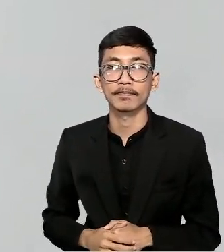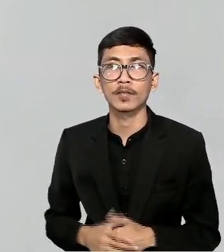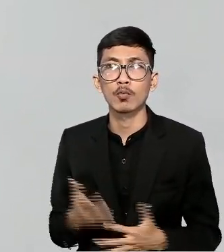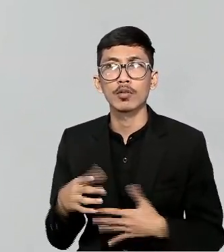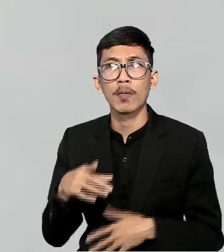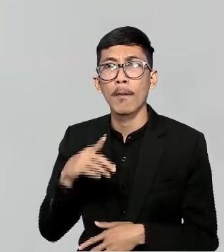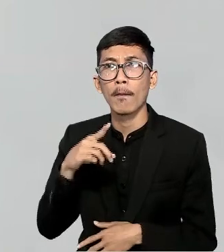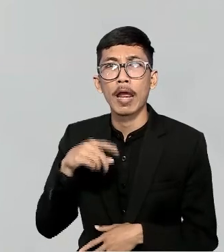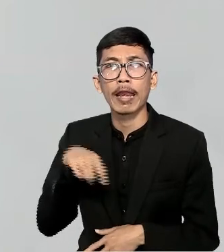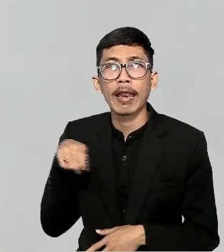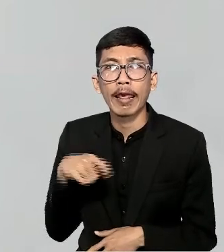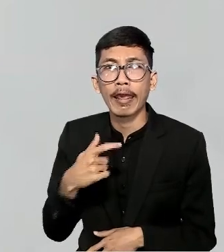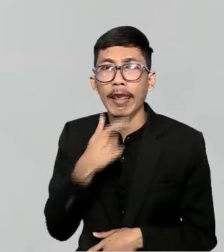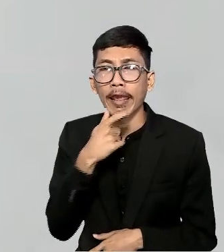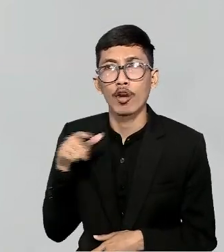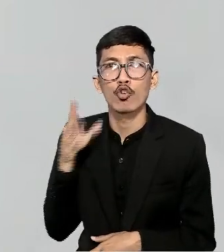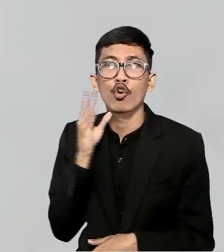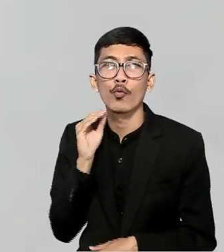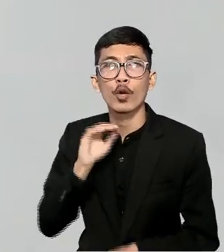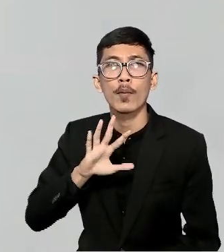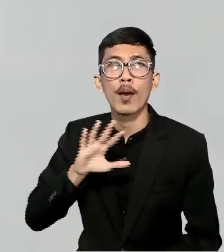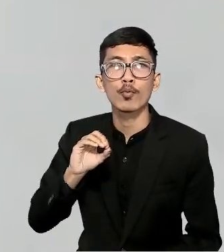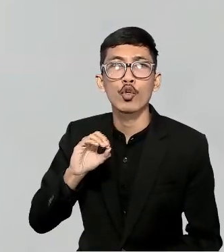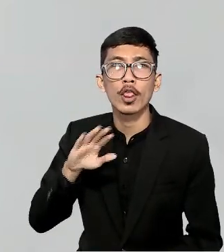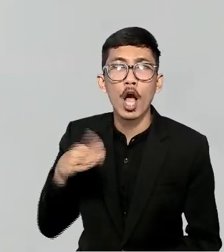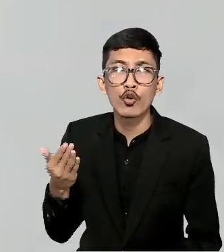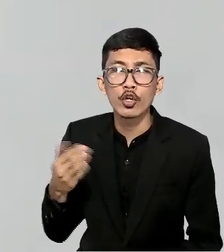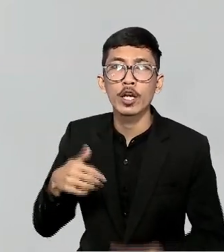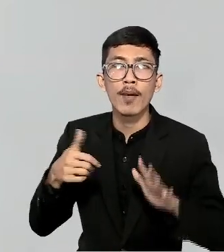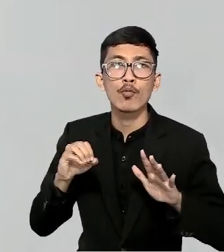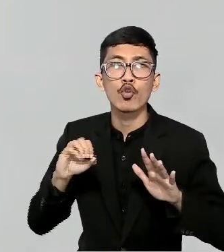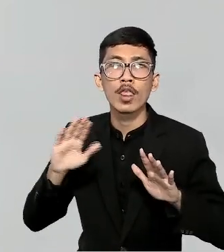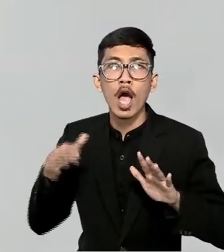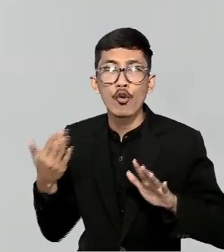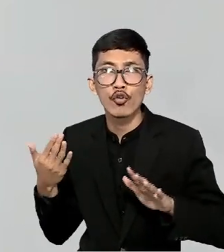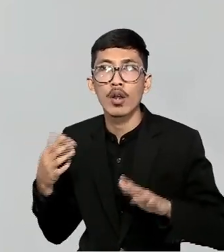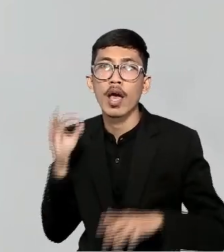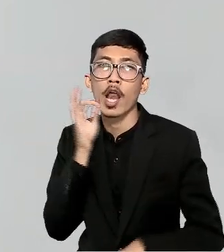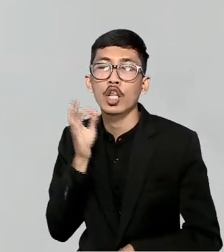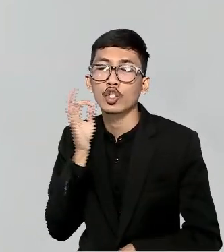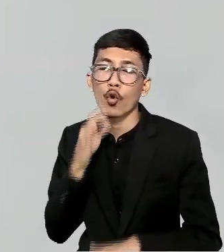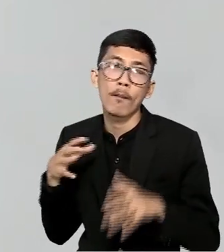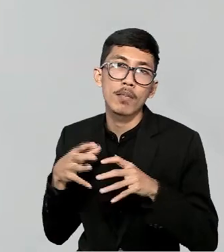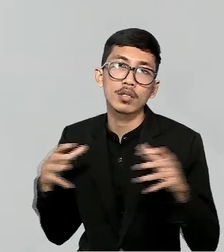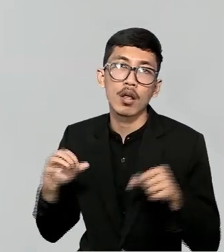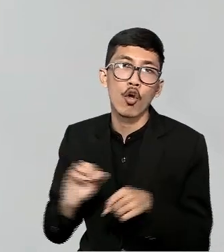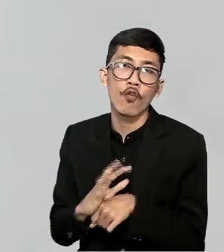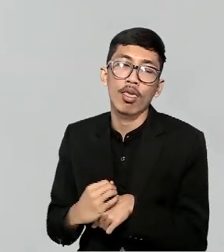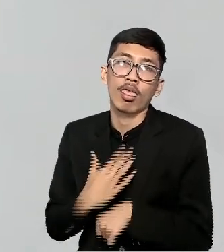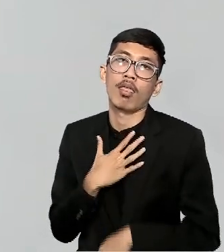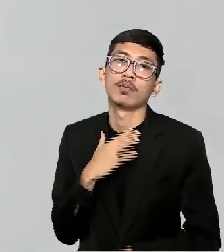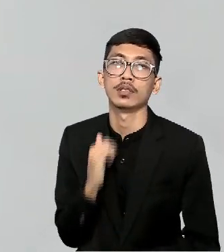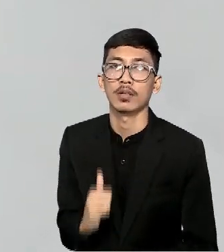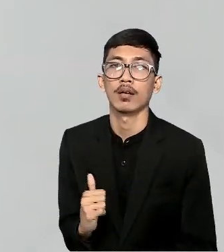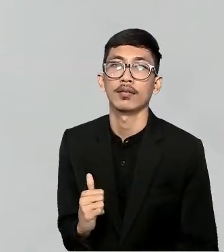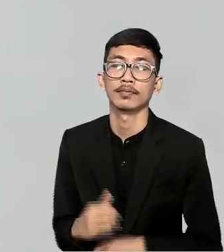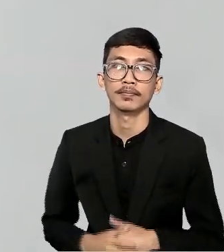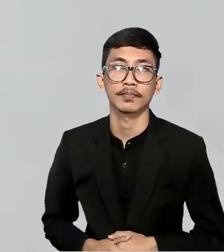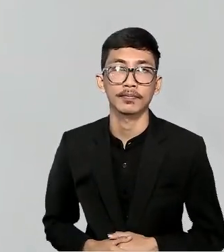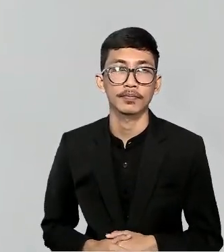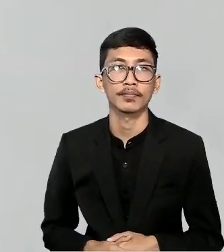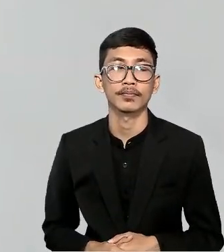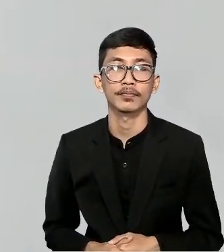50 tahun keatas itu berisi KKO lebih besar untuk mengalami Apa dampak yang risiko yang tidak